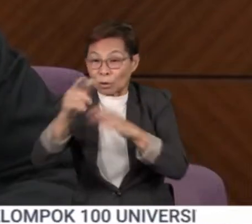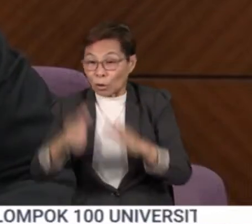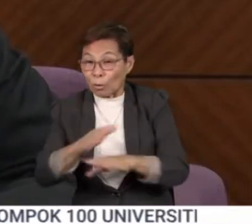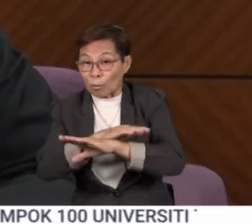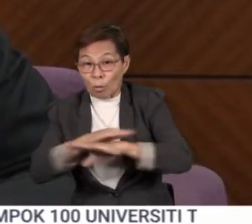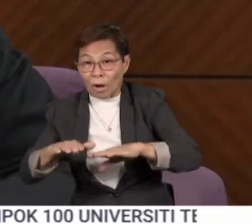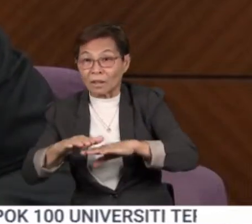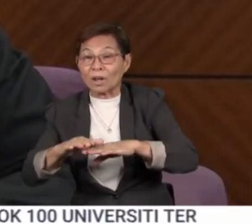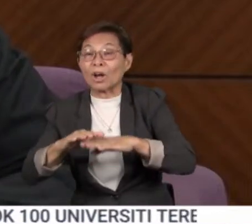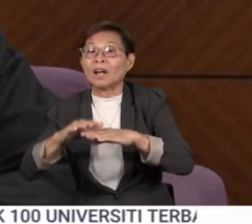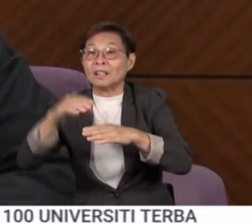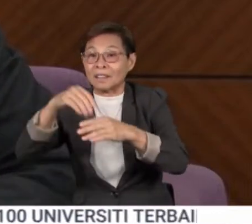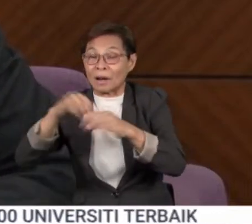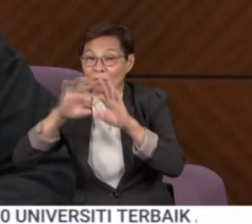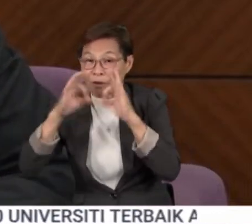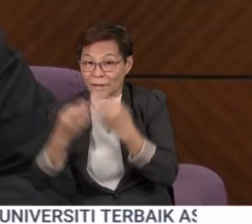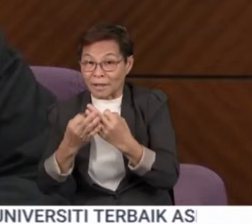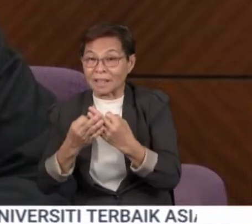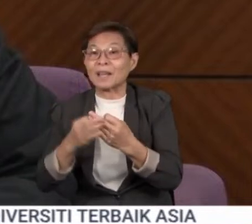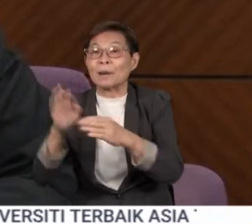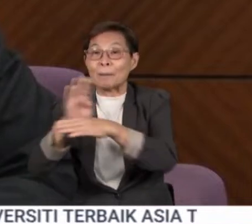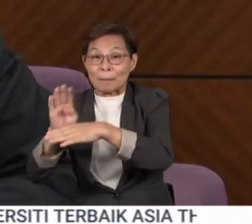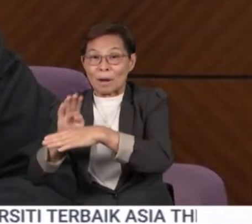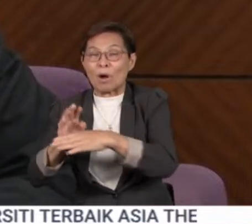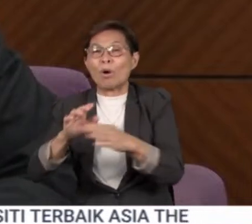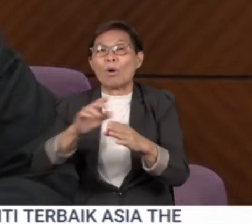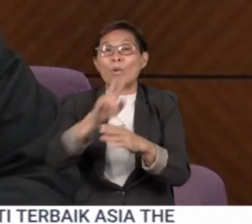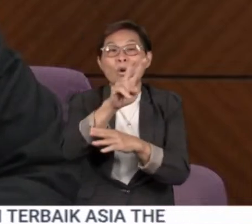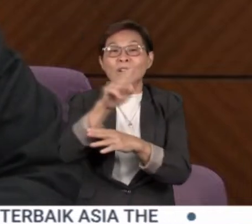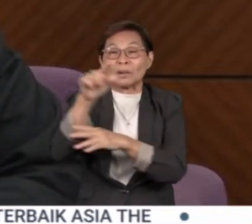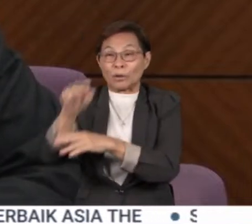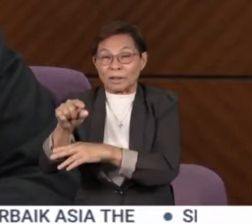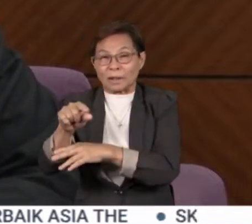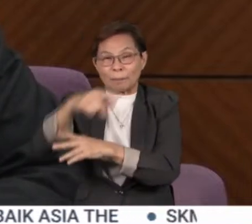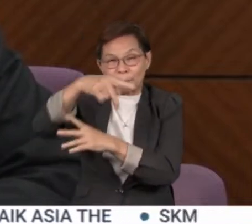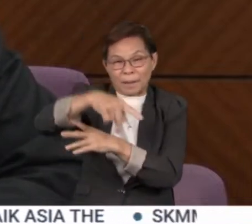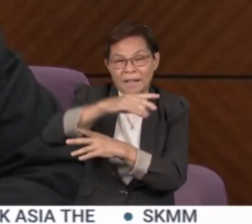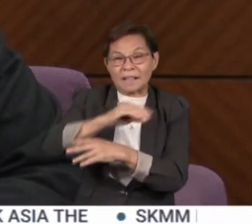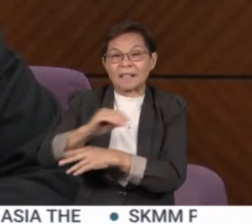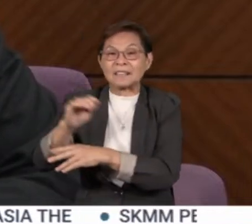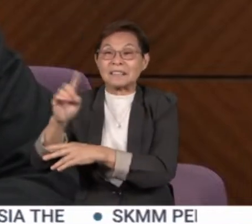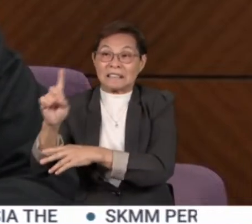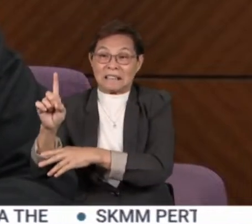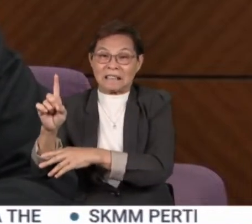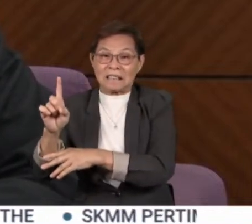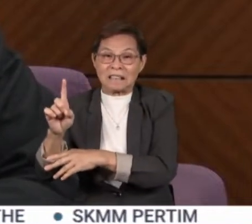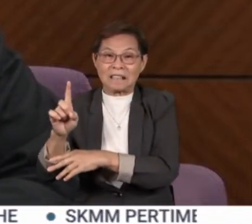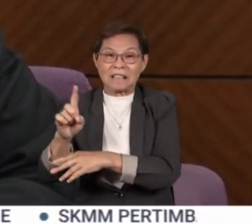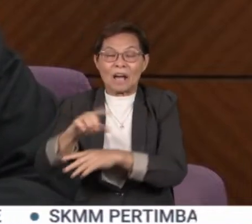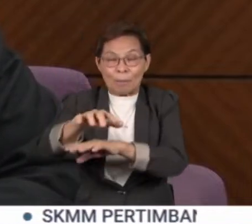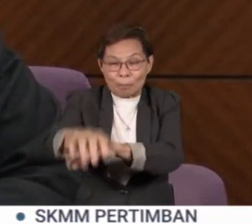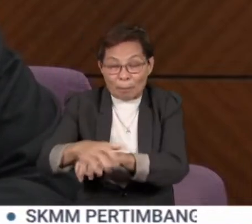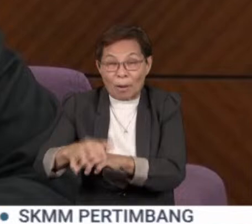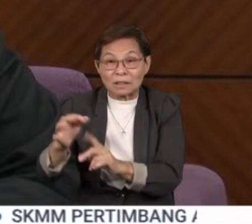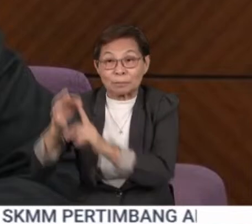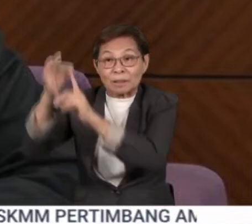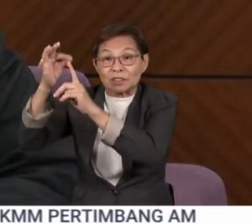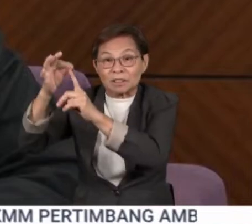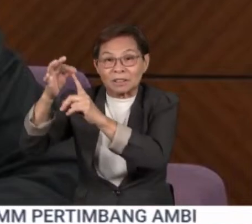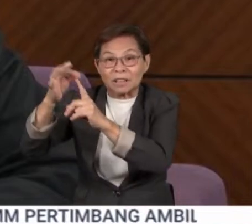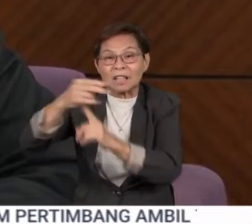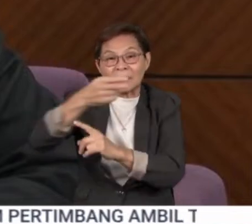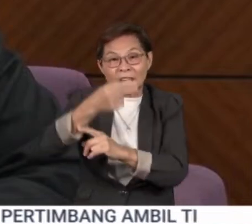bukan domestik kategori tarif voltan rendah, tarif B dan D, tarif pertanian spesifik